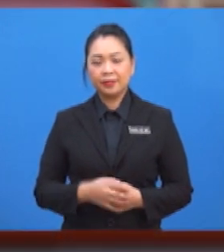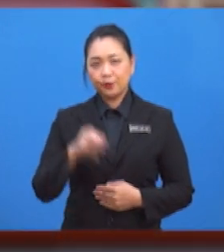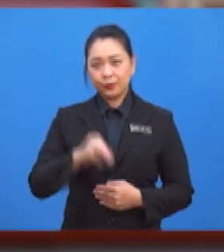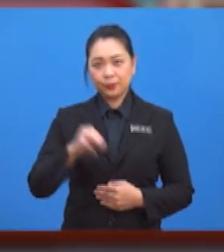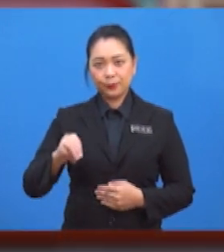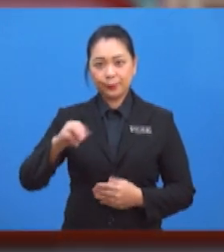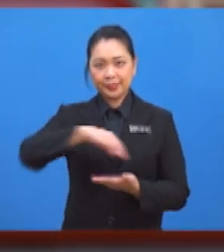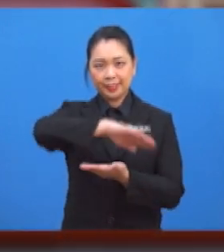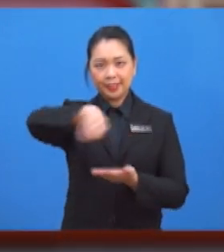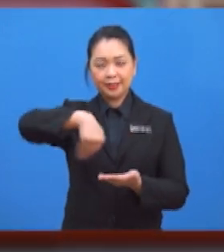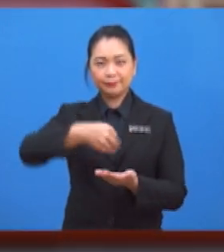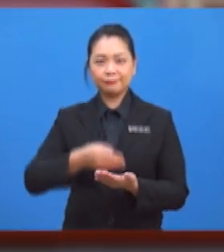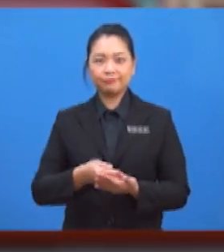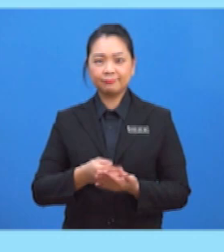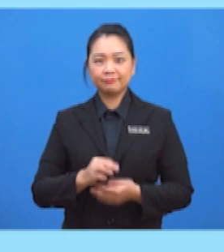Murid-murid sekalian,